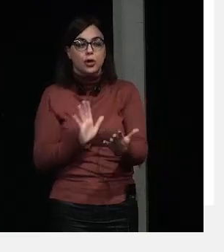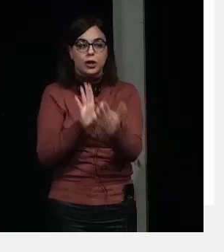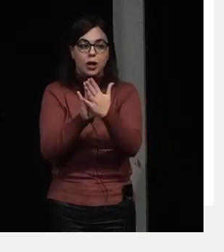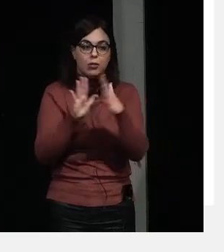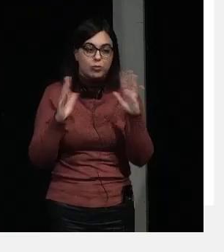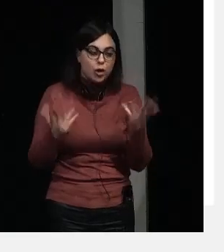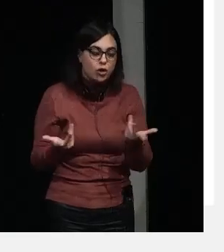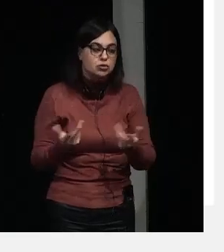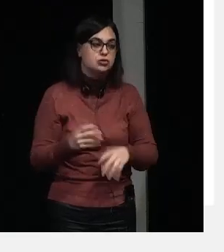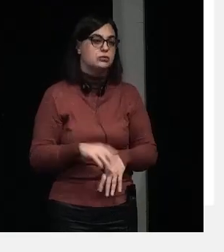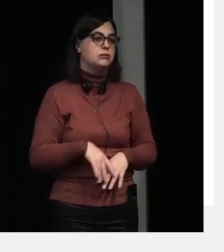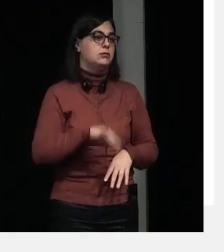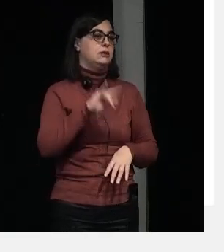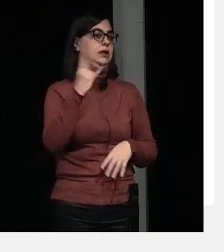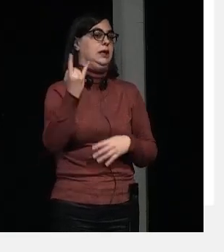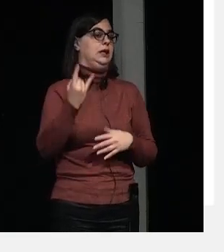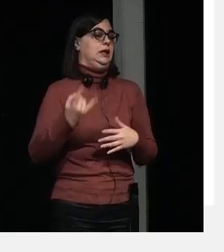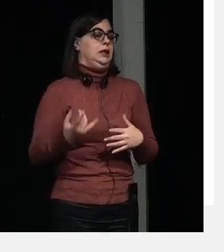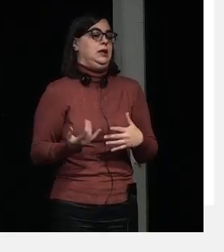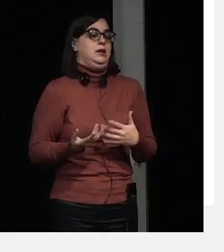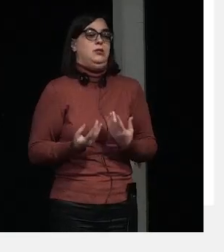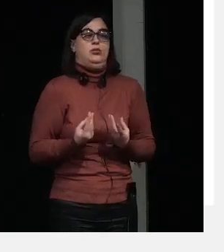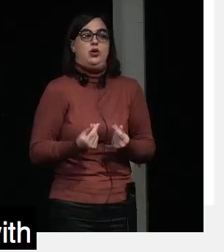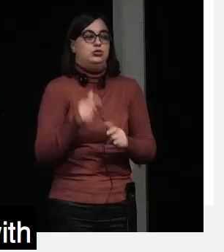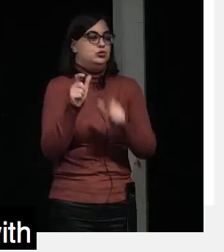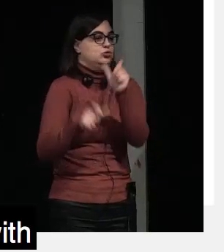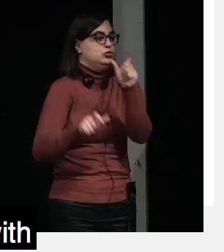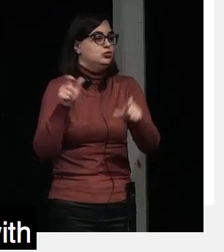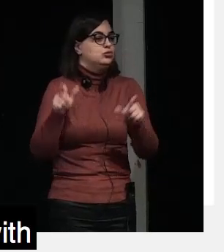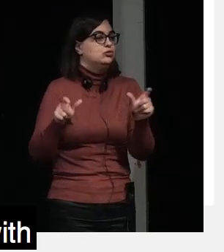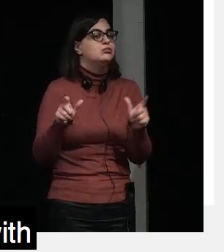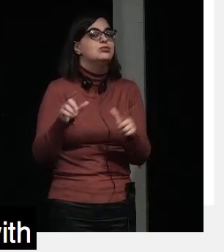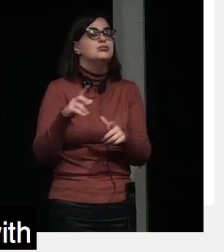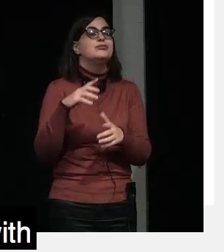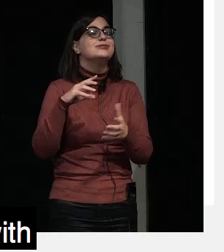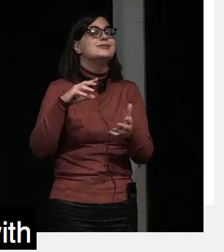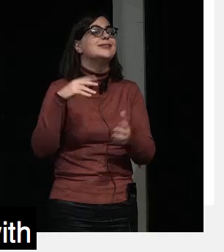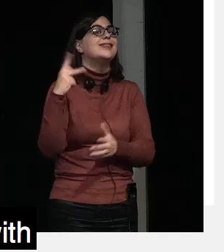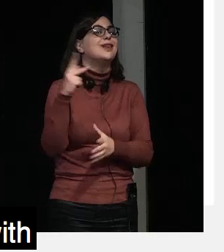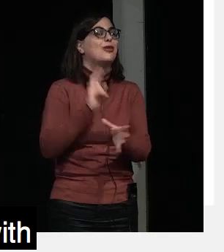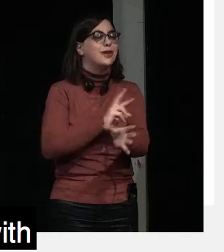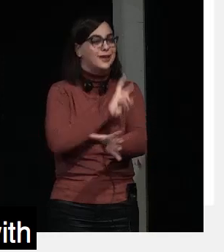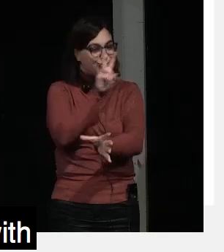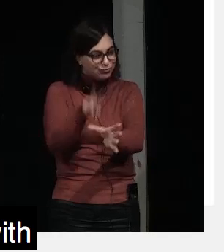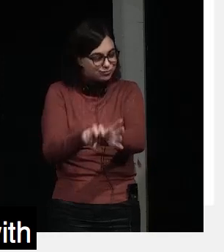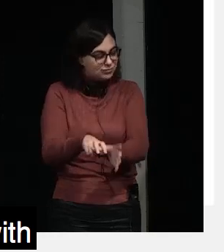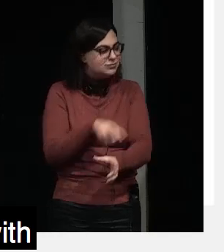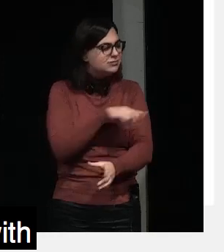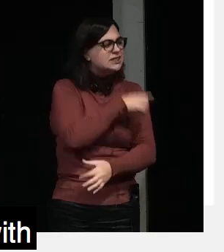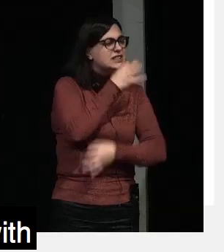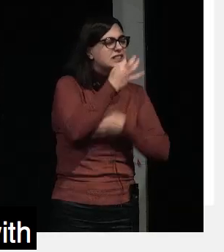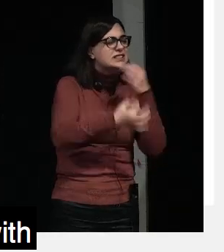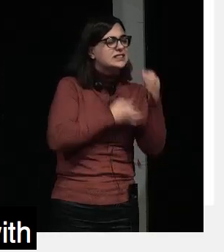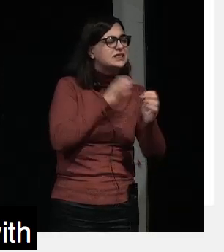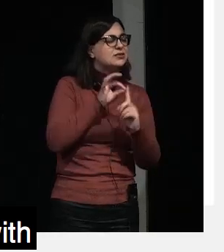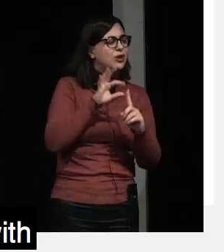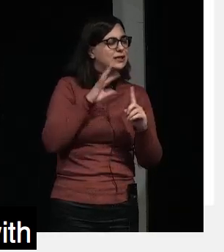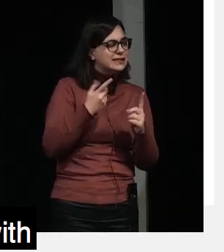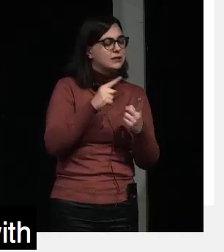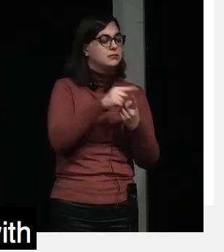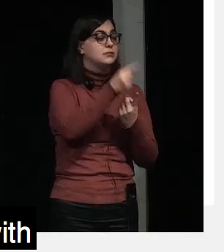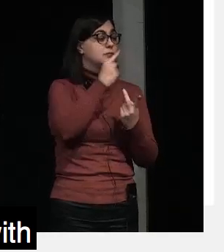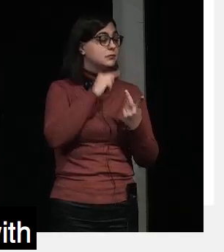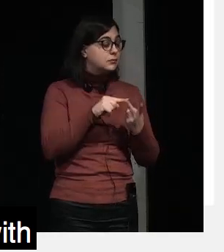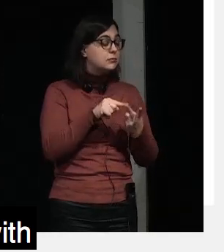θα προσεγγίσουν τον κόσμο. Και από την άλλη μεριά, ποιες είναι οι συμβουλές που δίνετε ευρύτερα στην κοινωνία